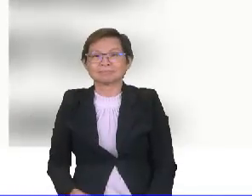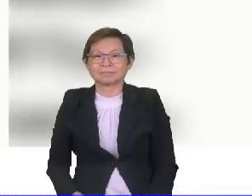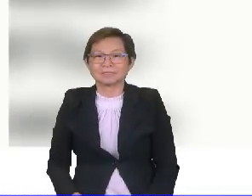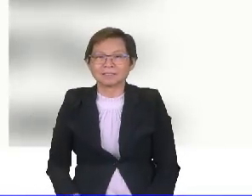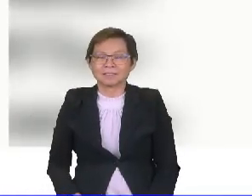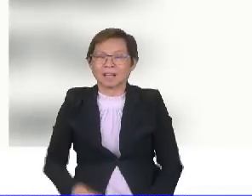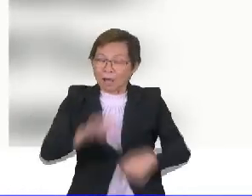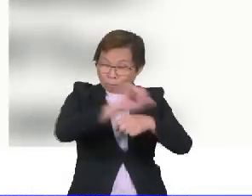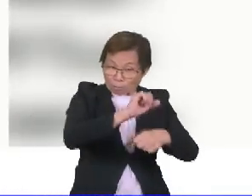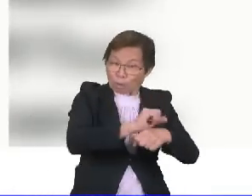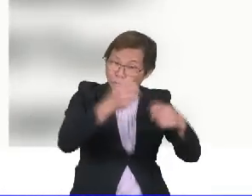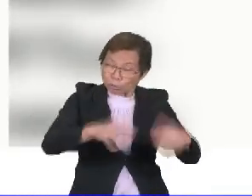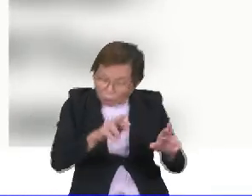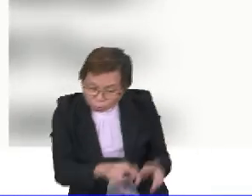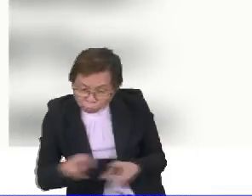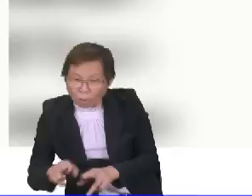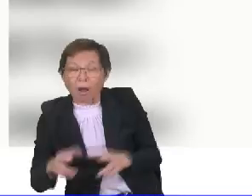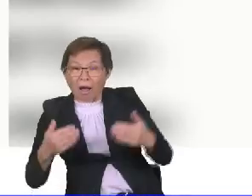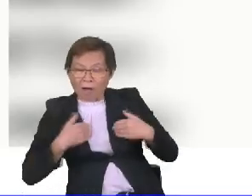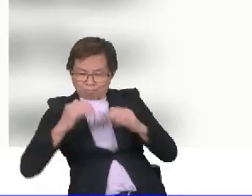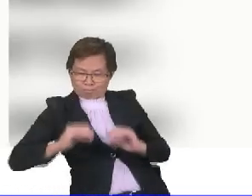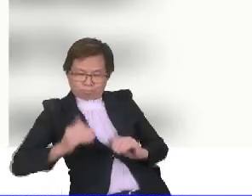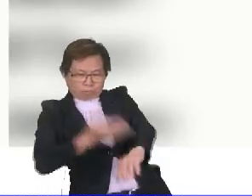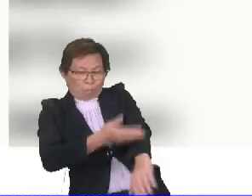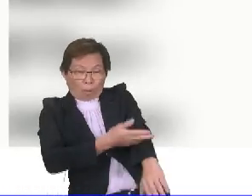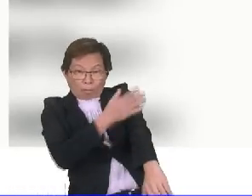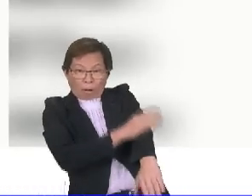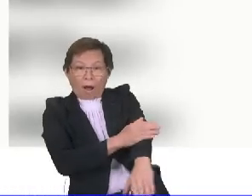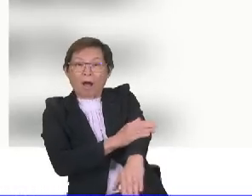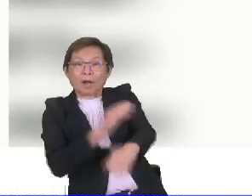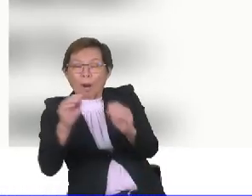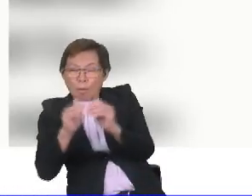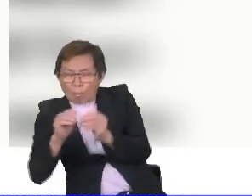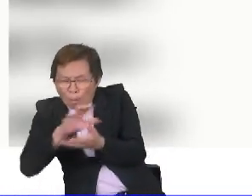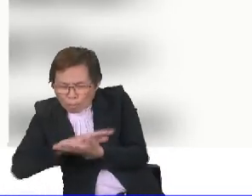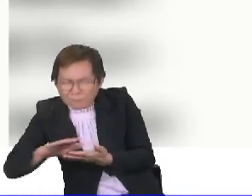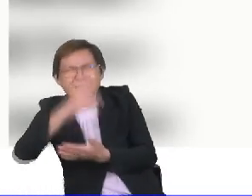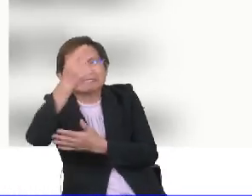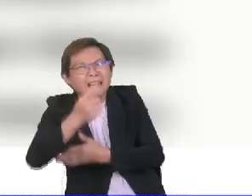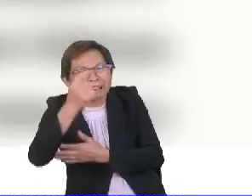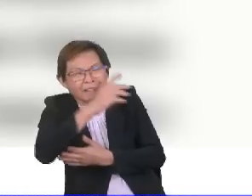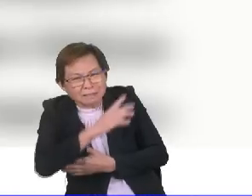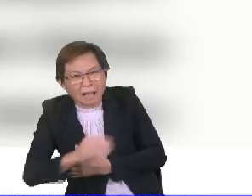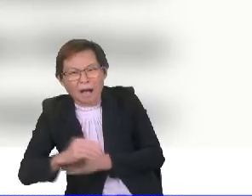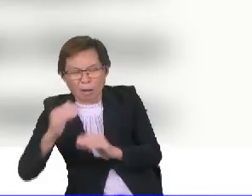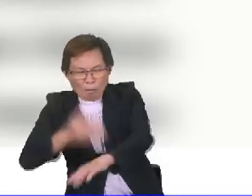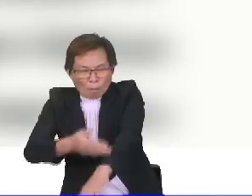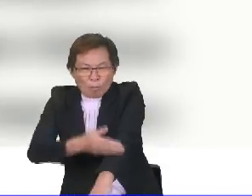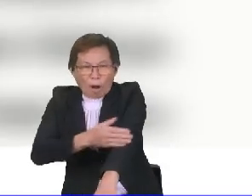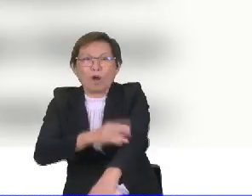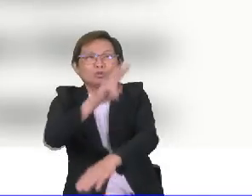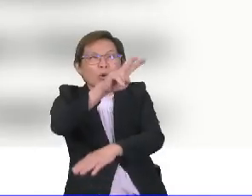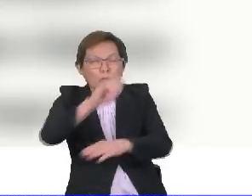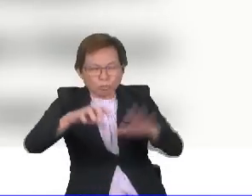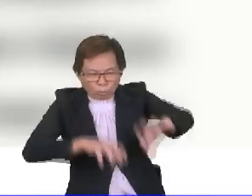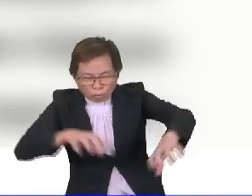antara kerja-kerja yang telah dirancang termasuklah menarik taraf dan meningkatkan kebersihan tanah awam menaik taraf 20 daerah peniagaan